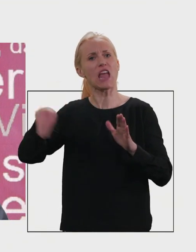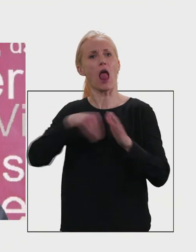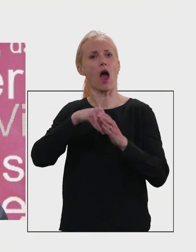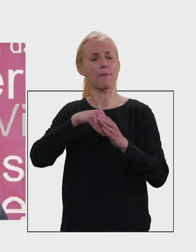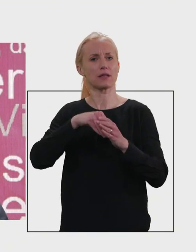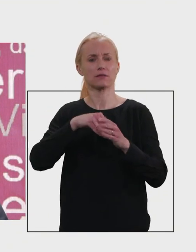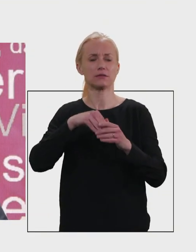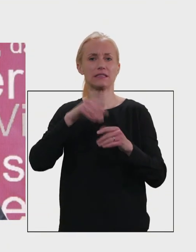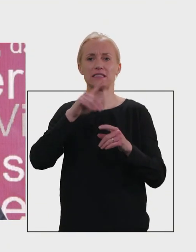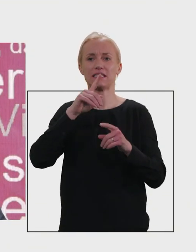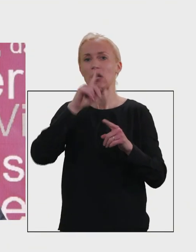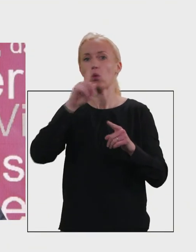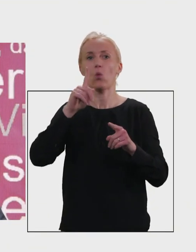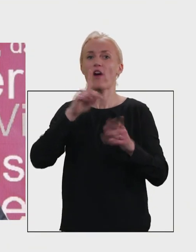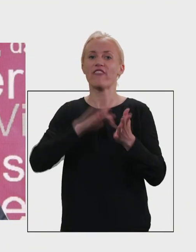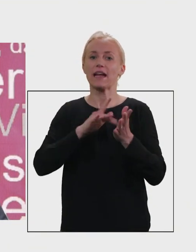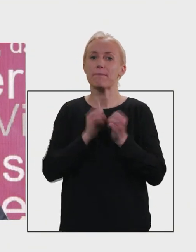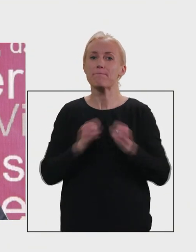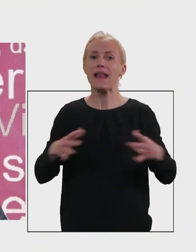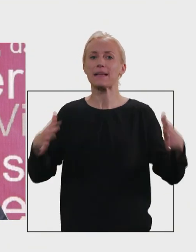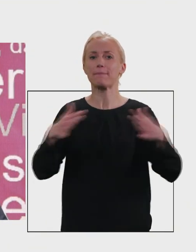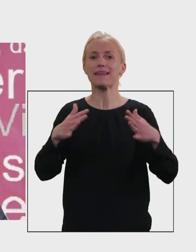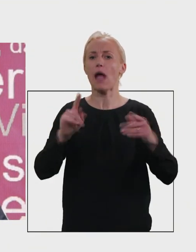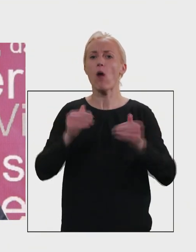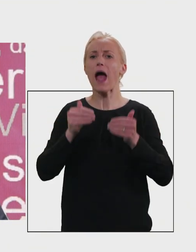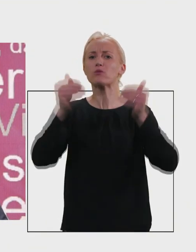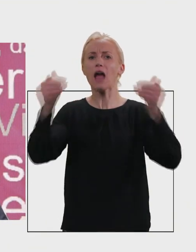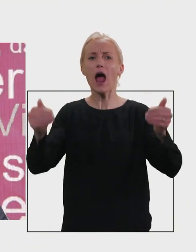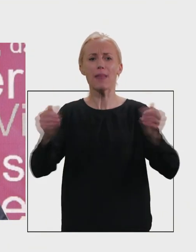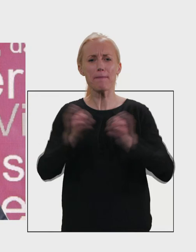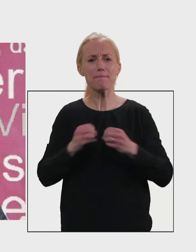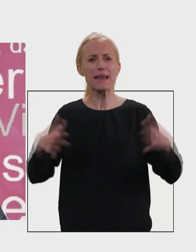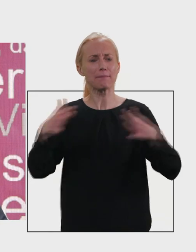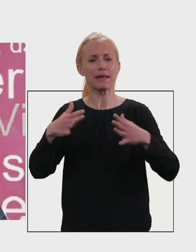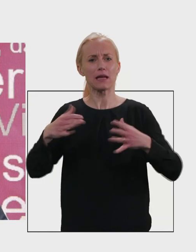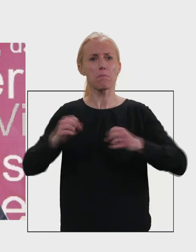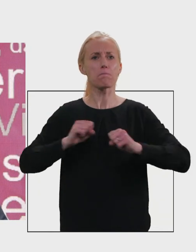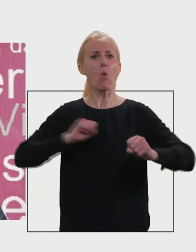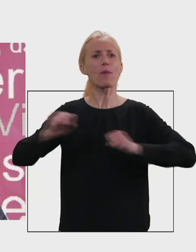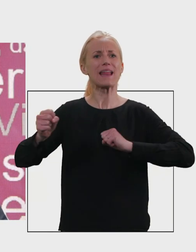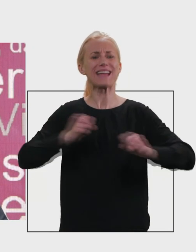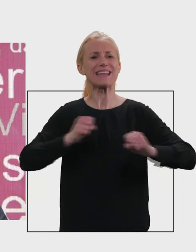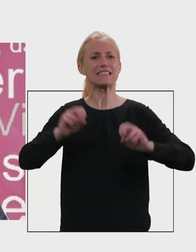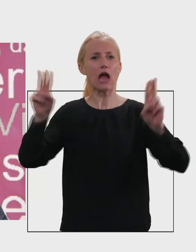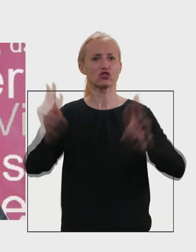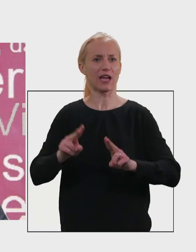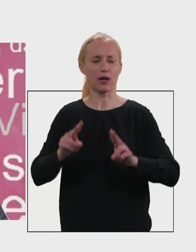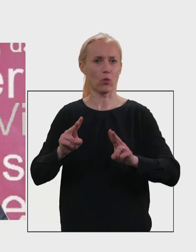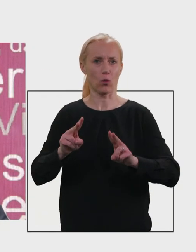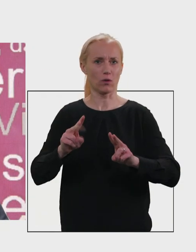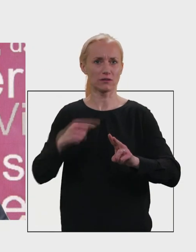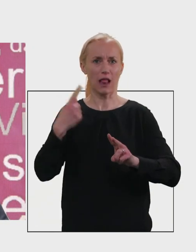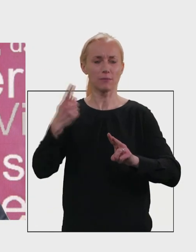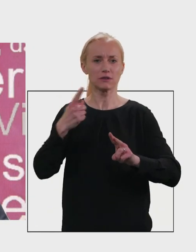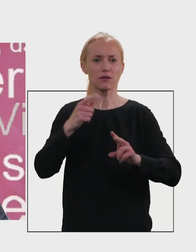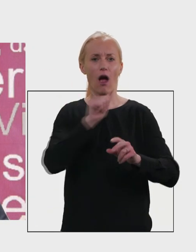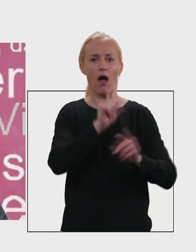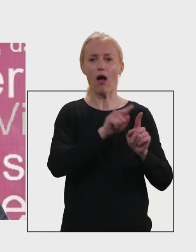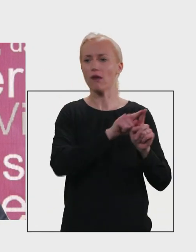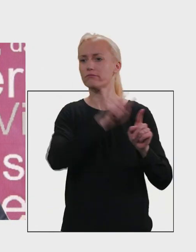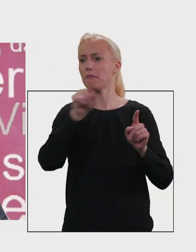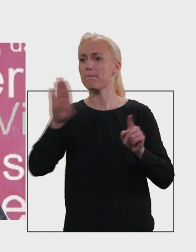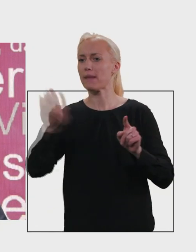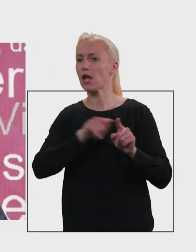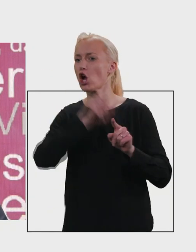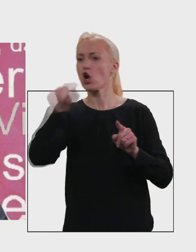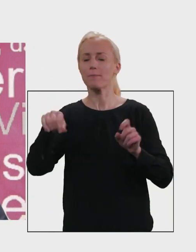in der Pandemie, aber auch außerhalb der Pandemie Mobilitätseinschränkungen haben und beispielsweise jetzt nicht so leicht von A nach B kommen